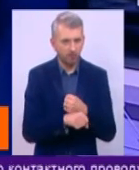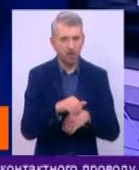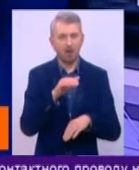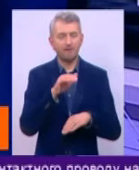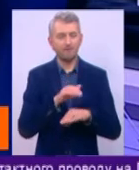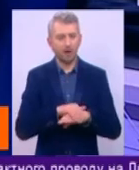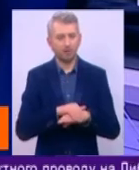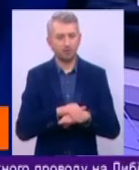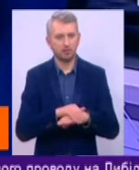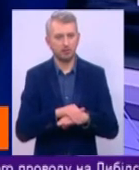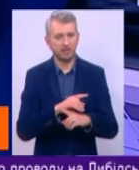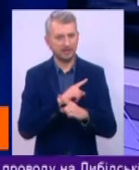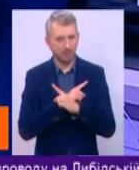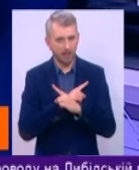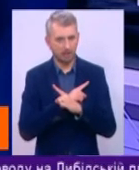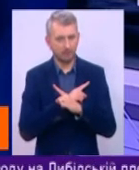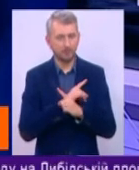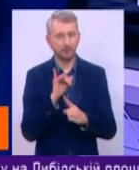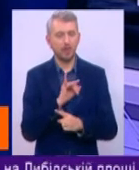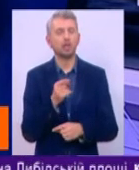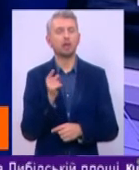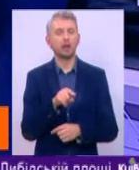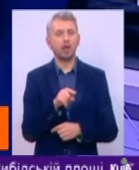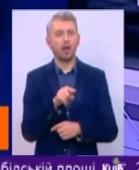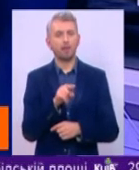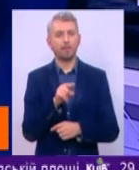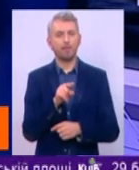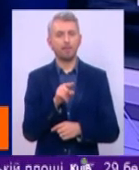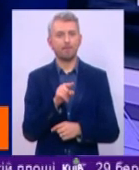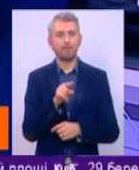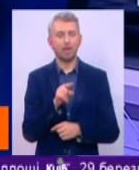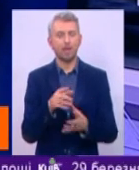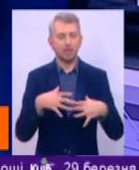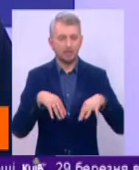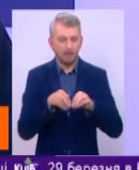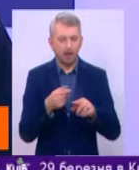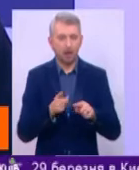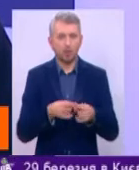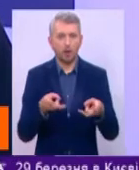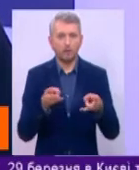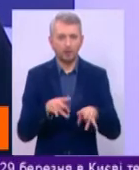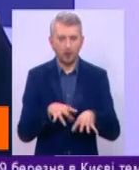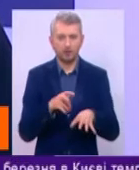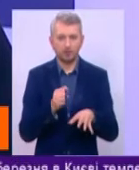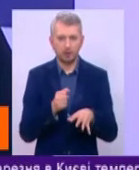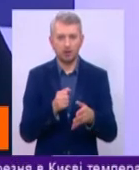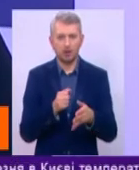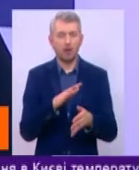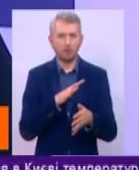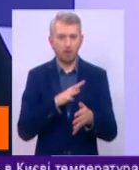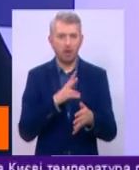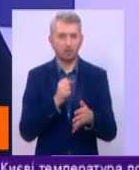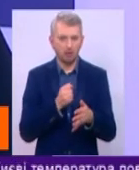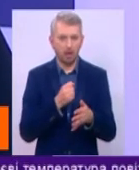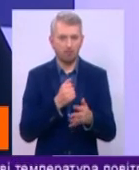факт смерти, и тогда семья, которая осталась на попечении, была на